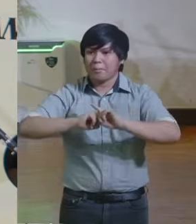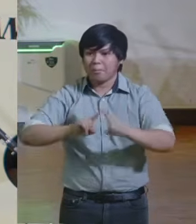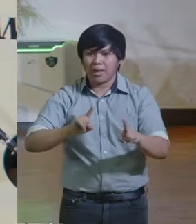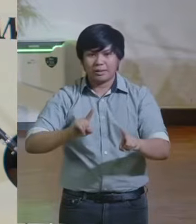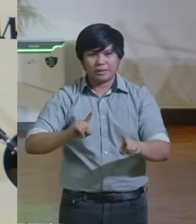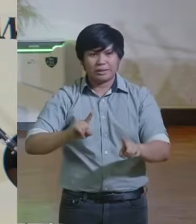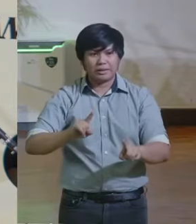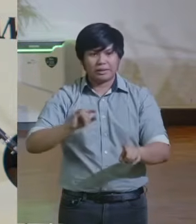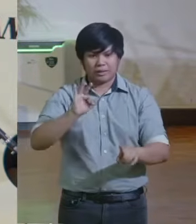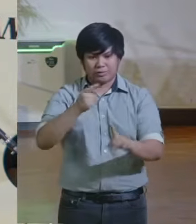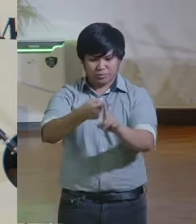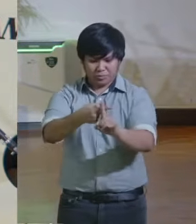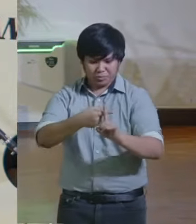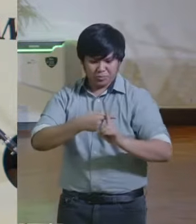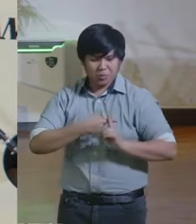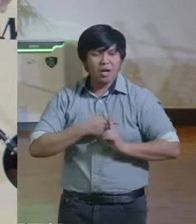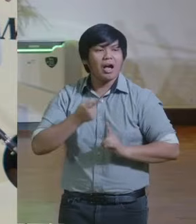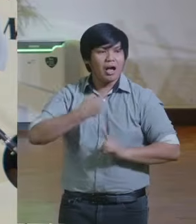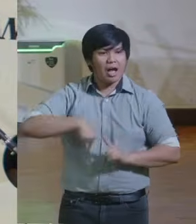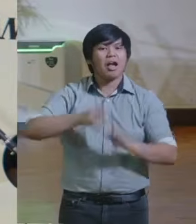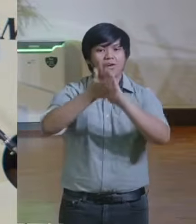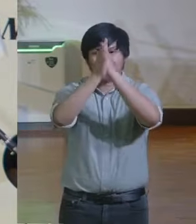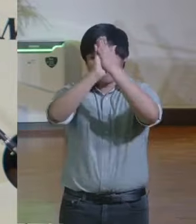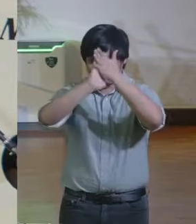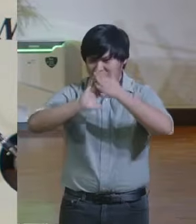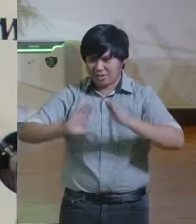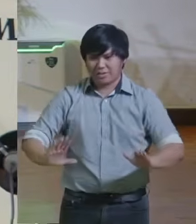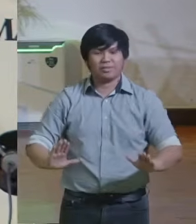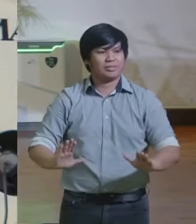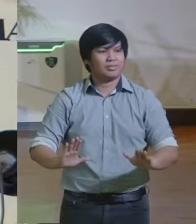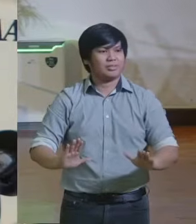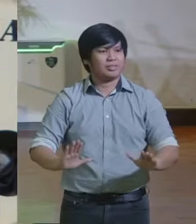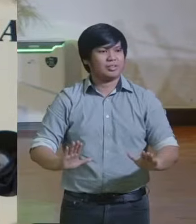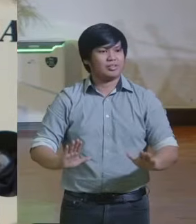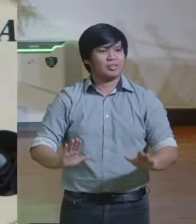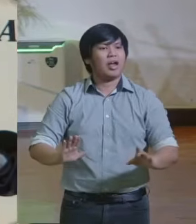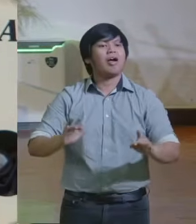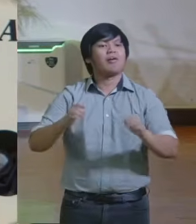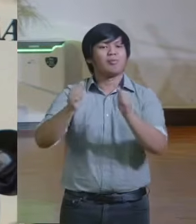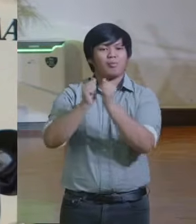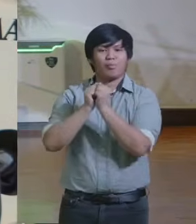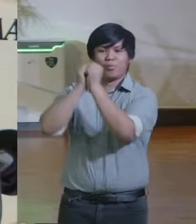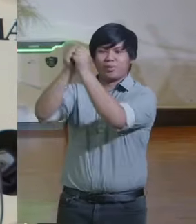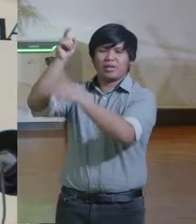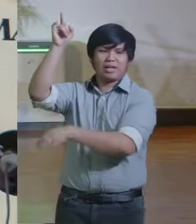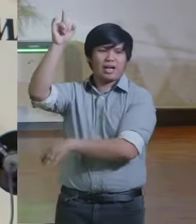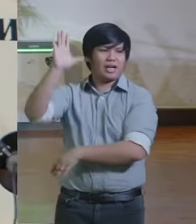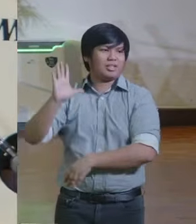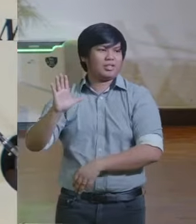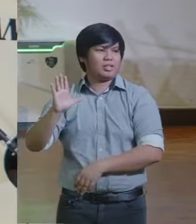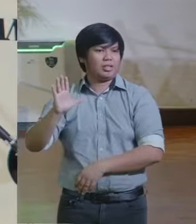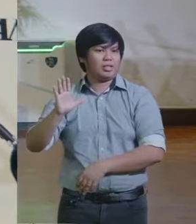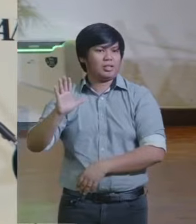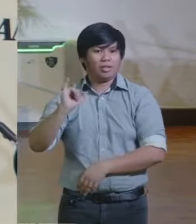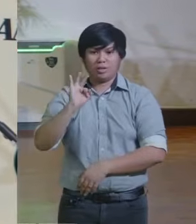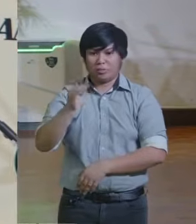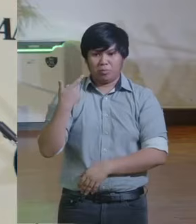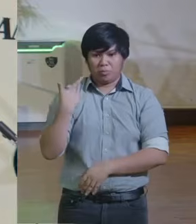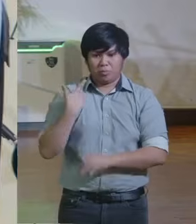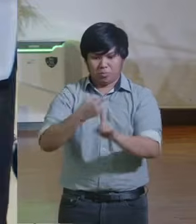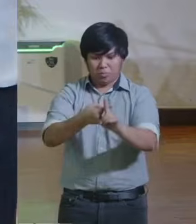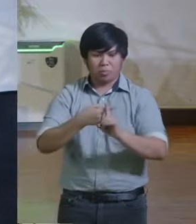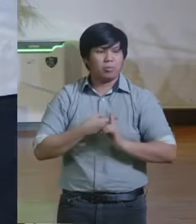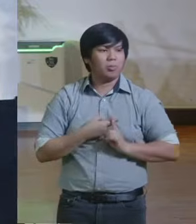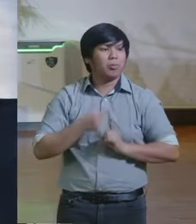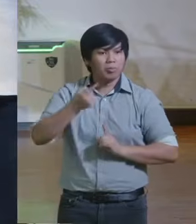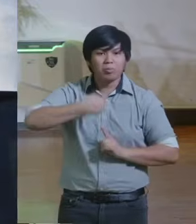God, kailangan magkaroon muna tayo ng peace with God. Pero hanggat hindi natin tinatanggap si Kristo Jesus,